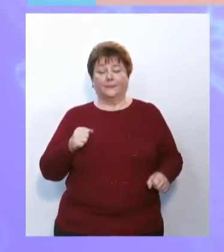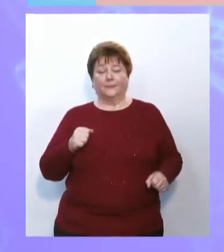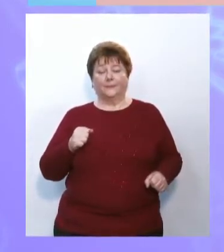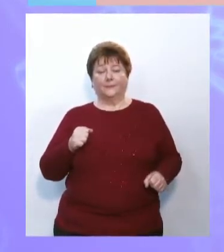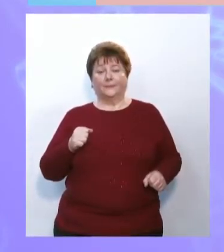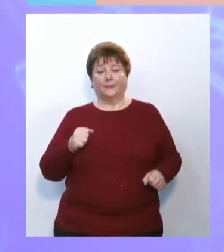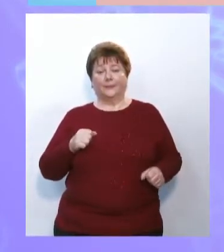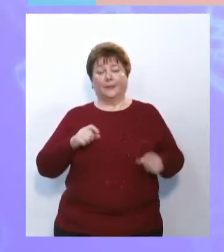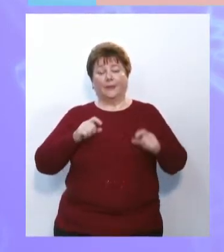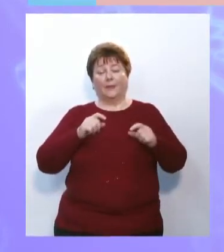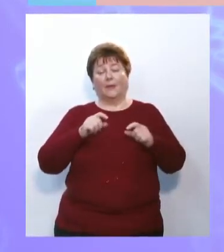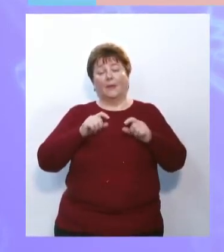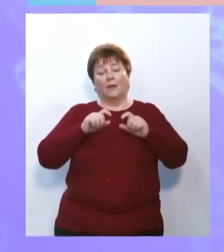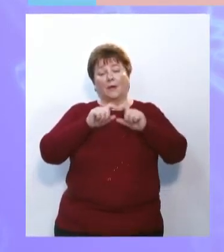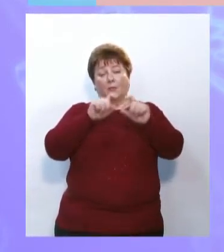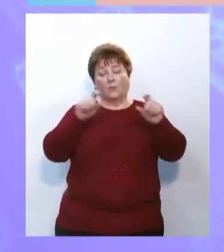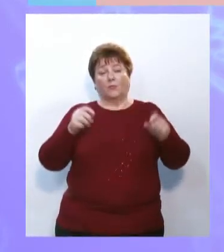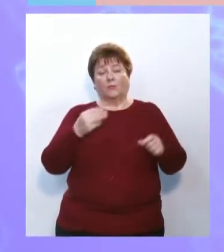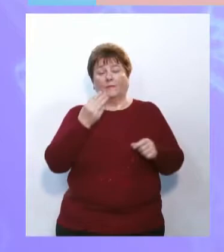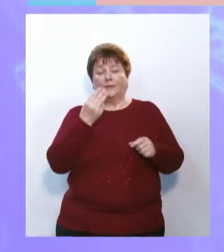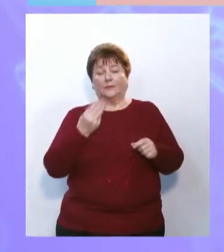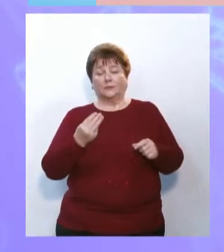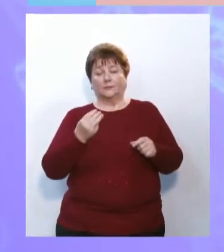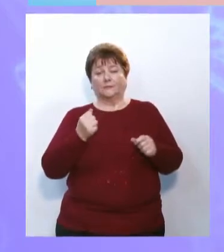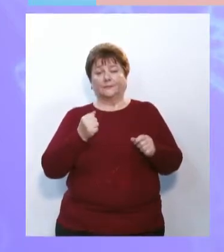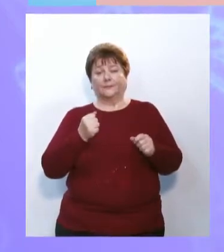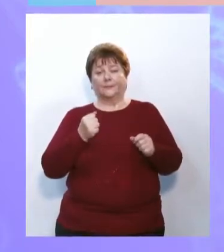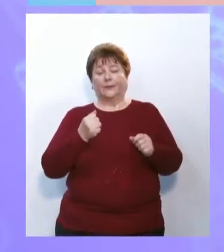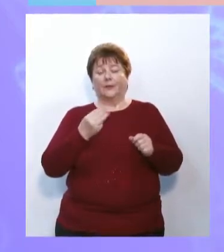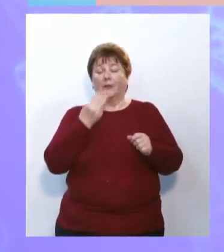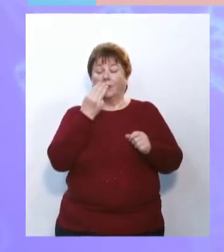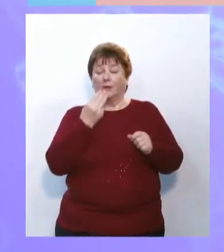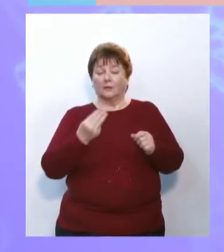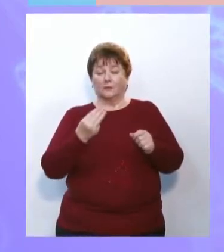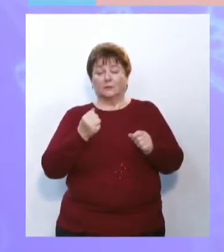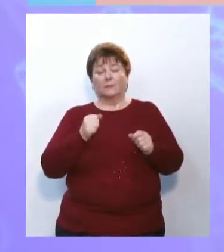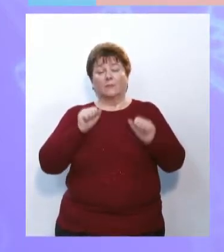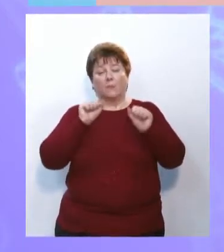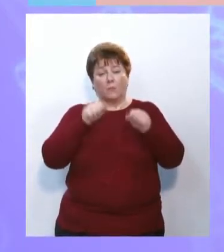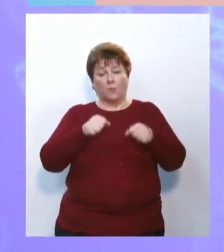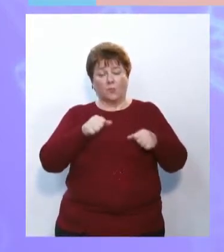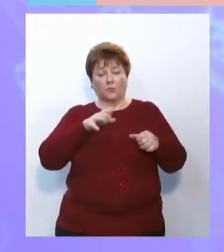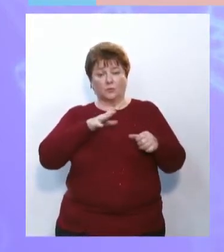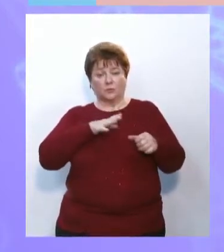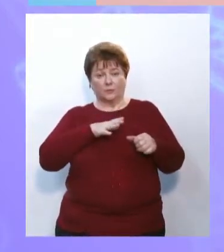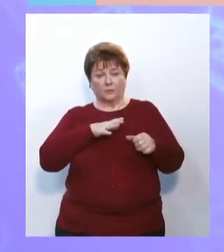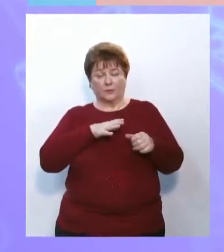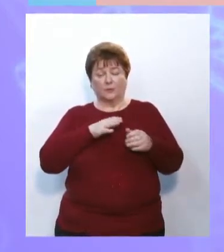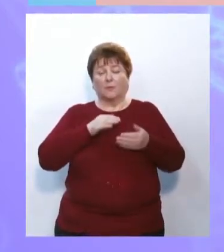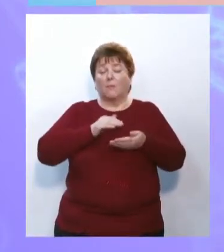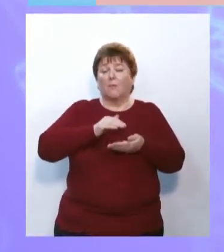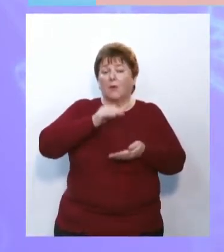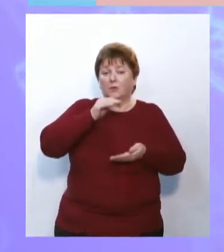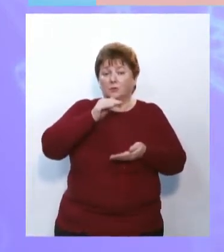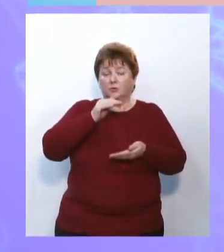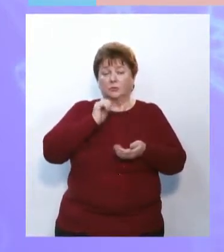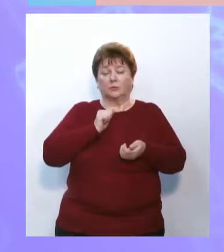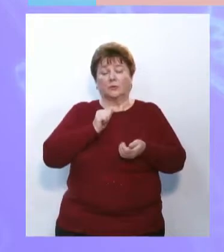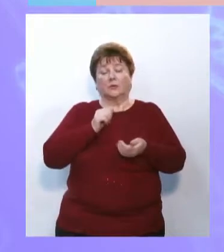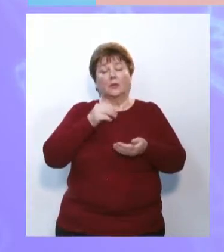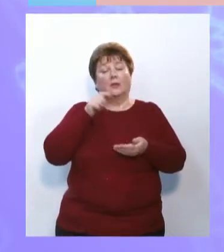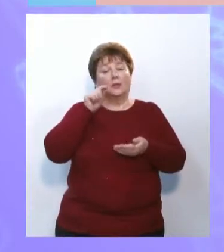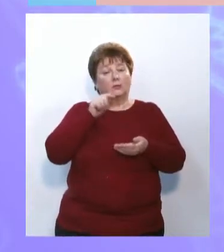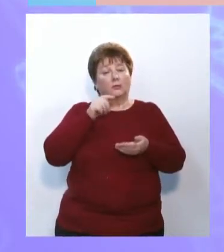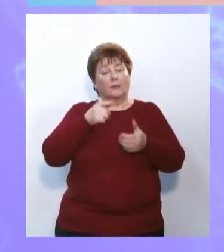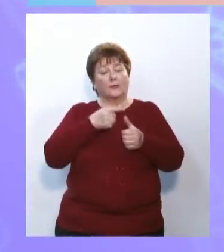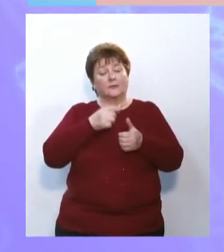Буква Щ может быть большой. Буква Ее